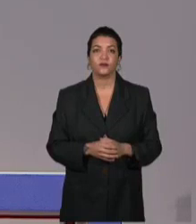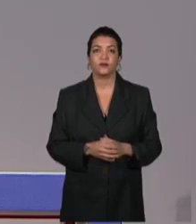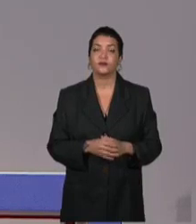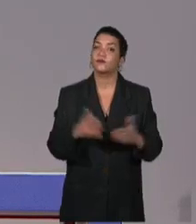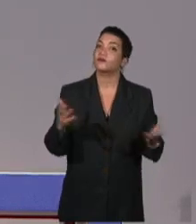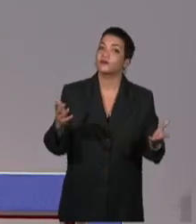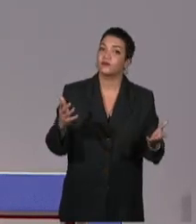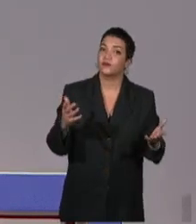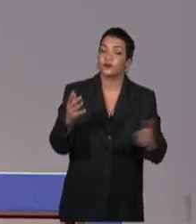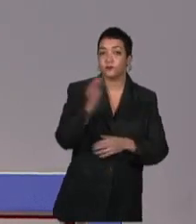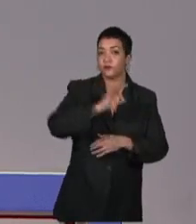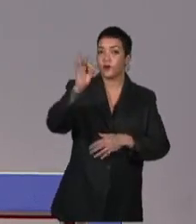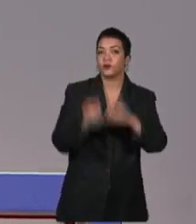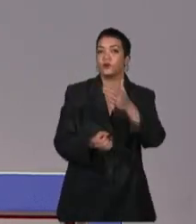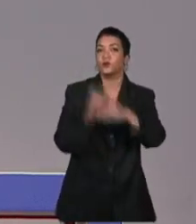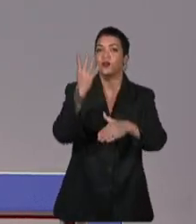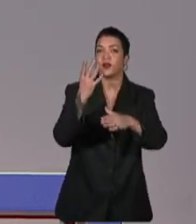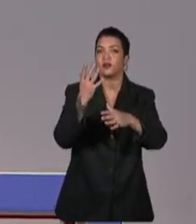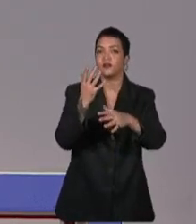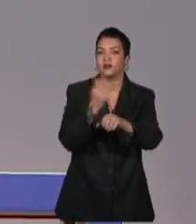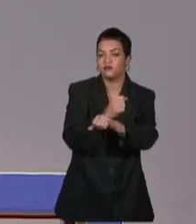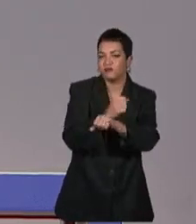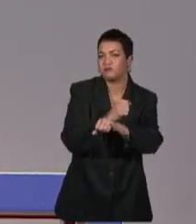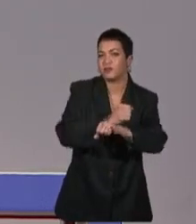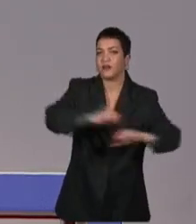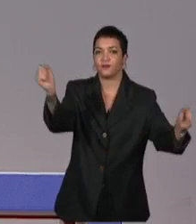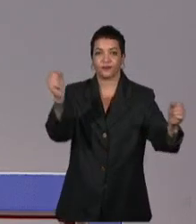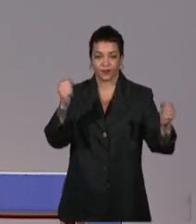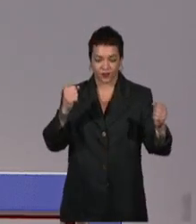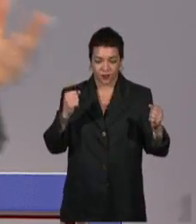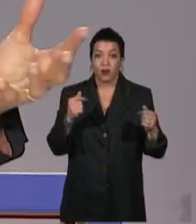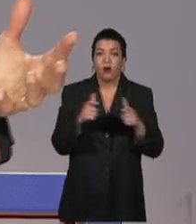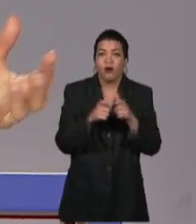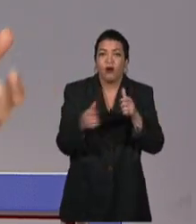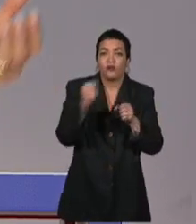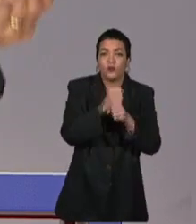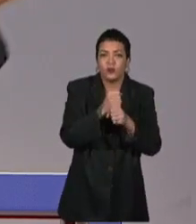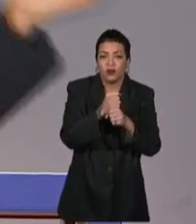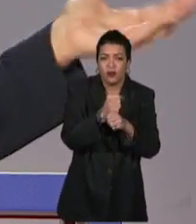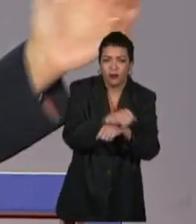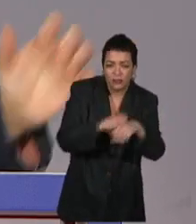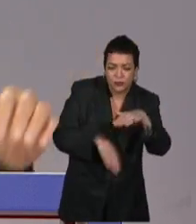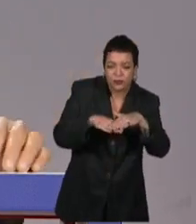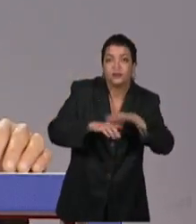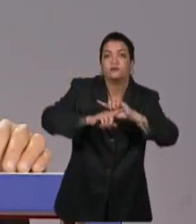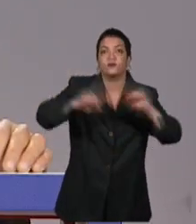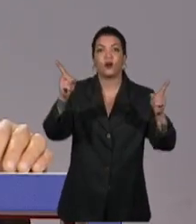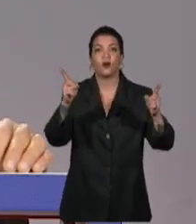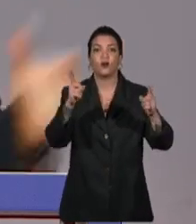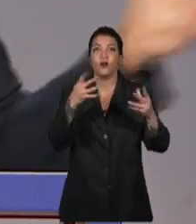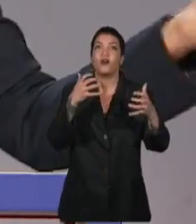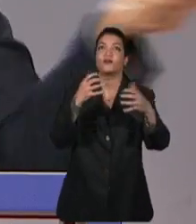Une nouvelle France délivrée de ces chaînes qui entravent l'audace des entrepreneurs et des créateurs, des bâtisseurs